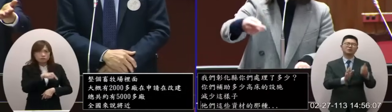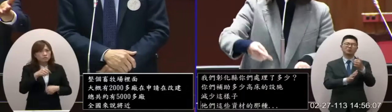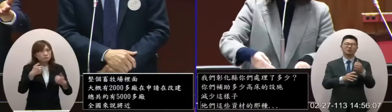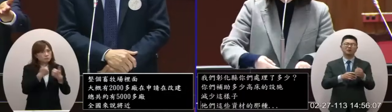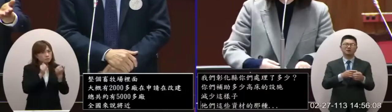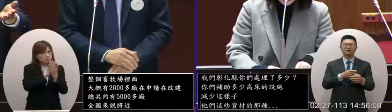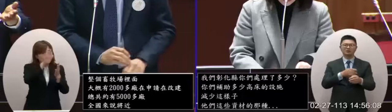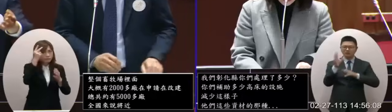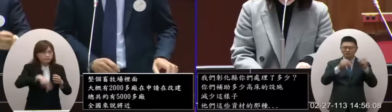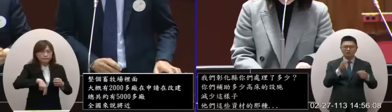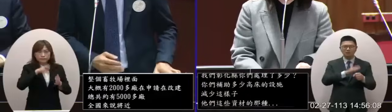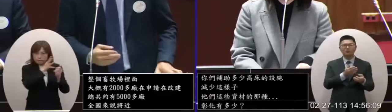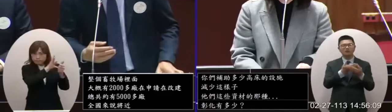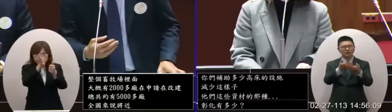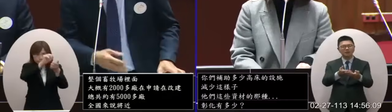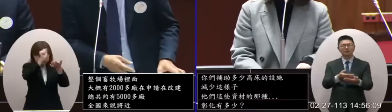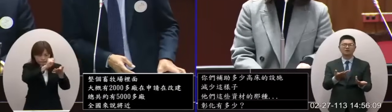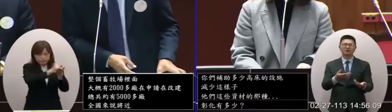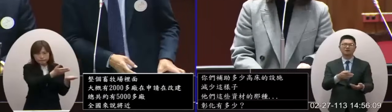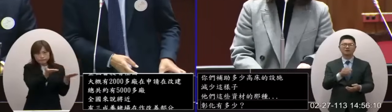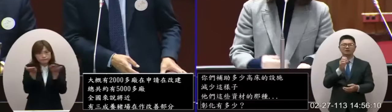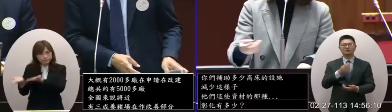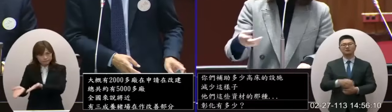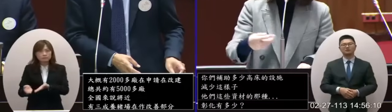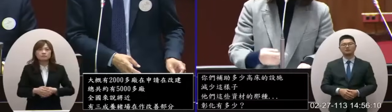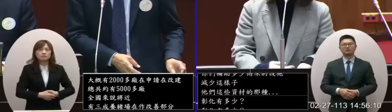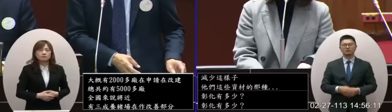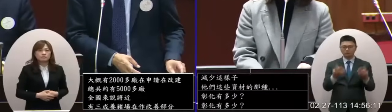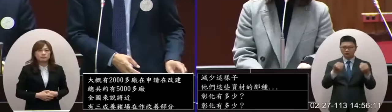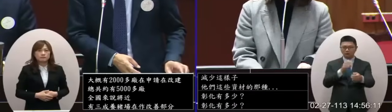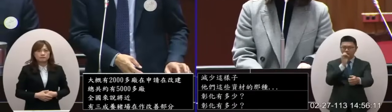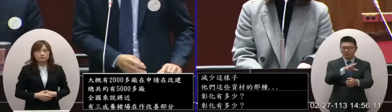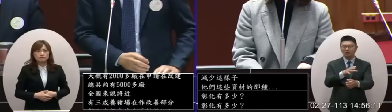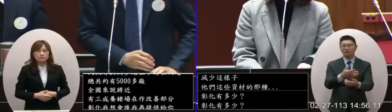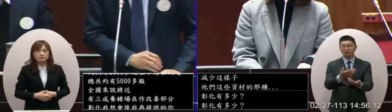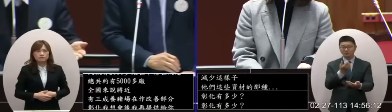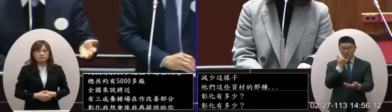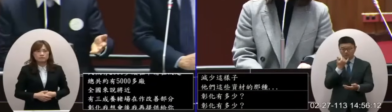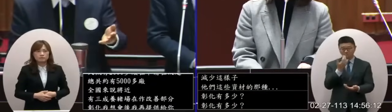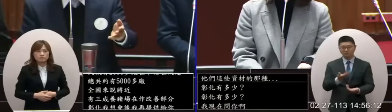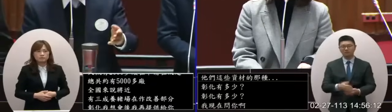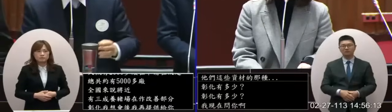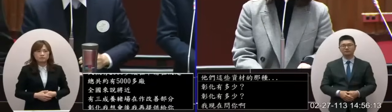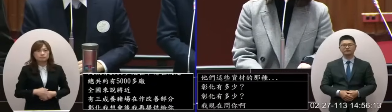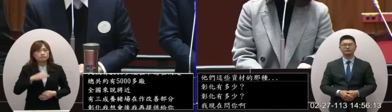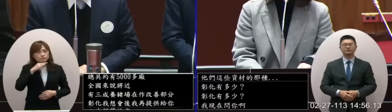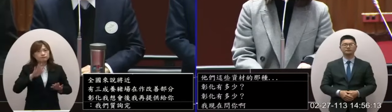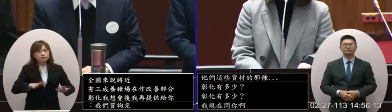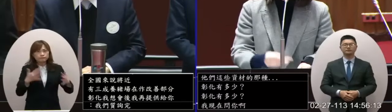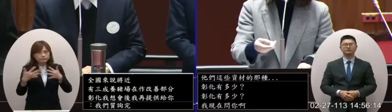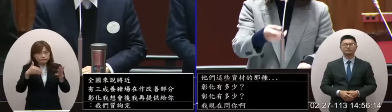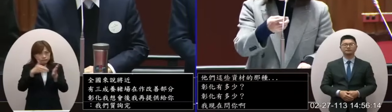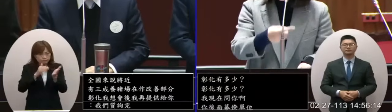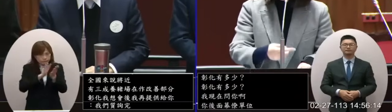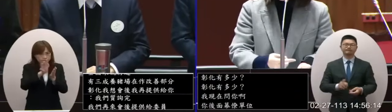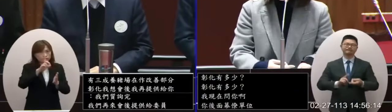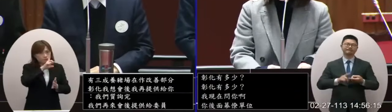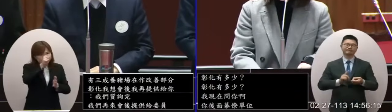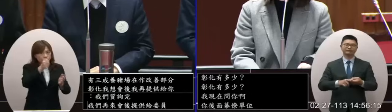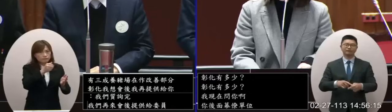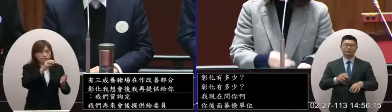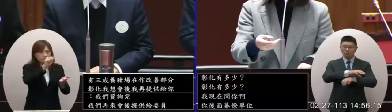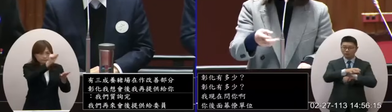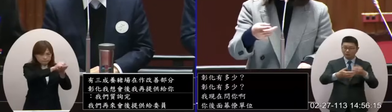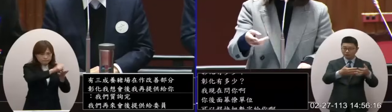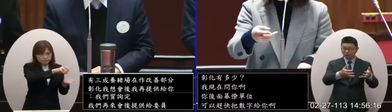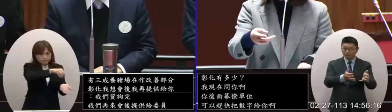可以赶快把数字给你啊。 我们在 会后我再提供给你 啊。数字给你啊。 对啊， 是不是？ 执行完我们再给委员报告。 对啊，那环境